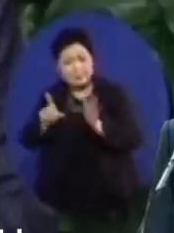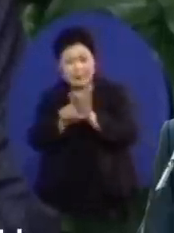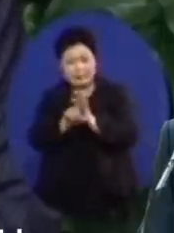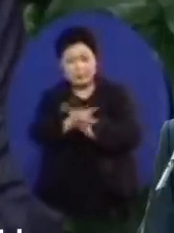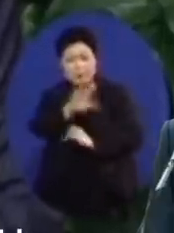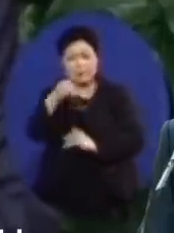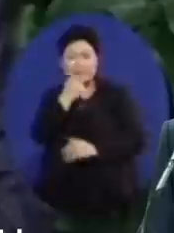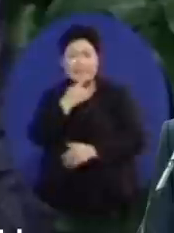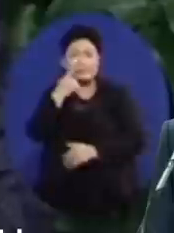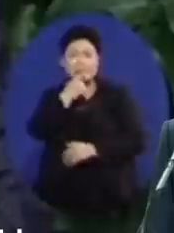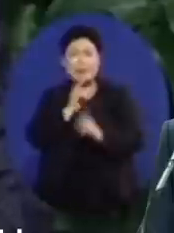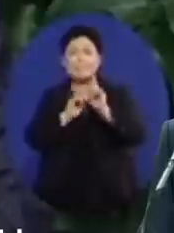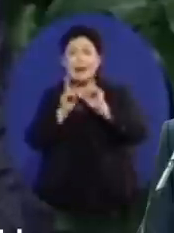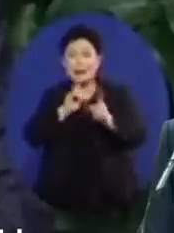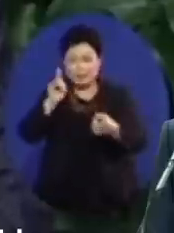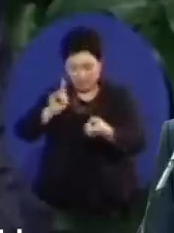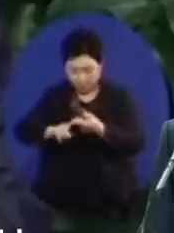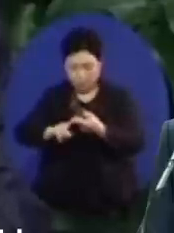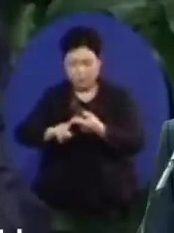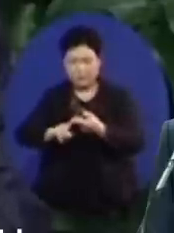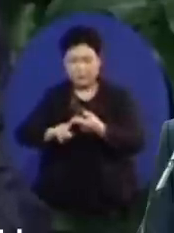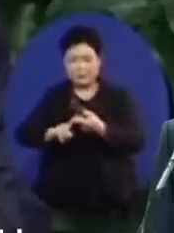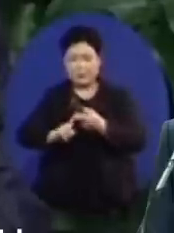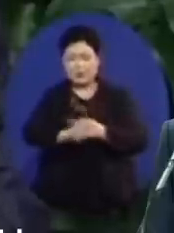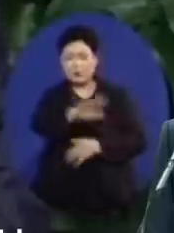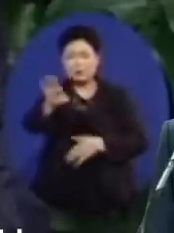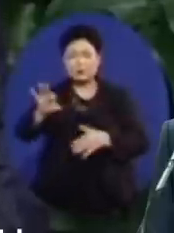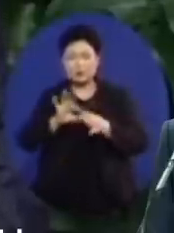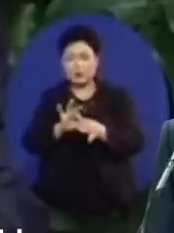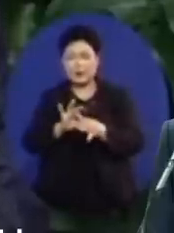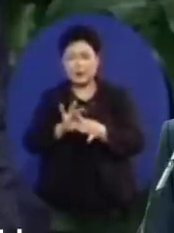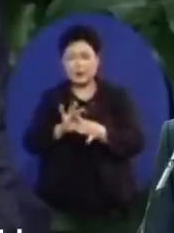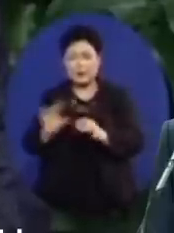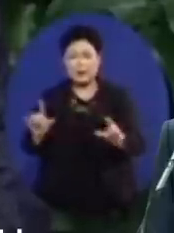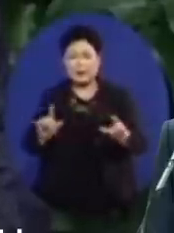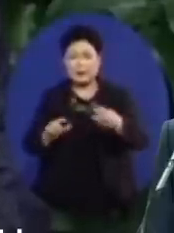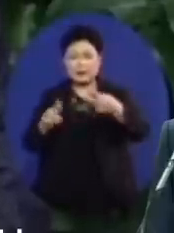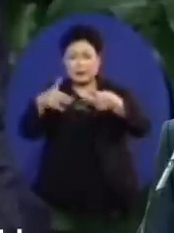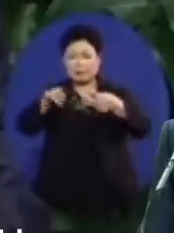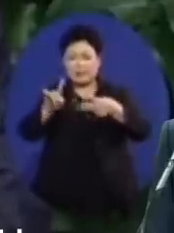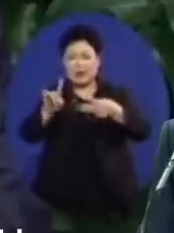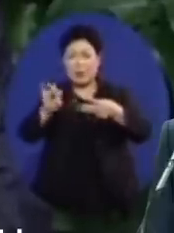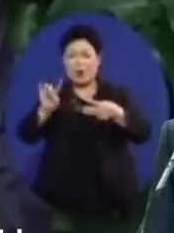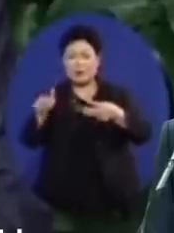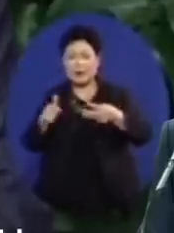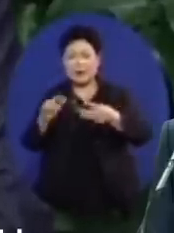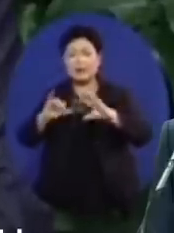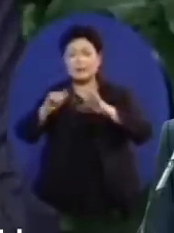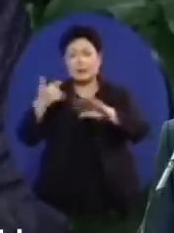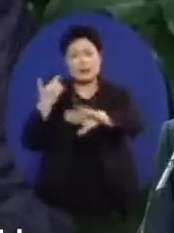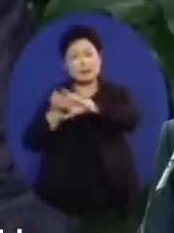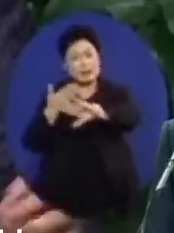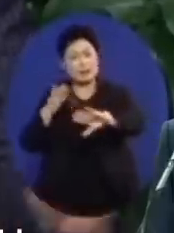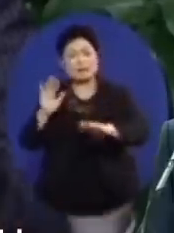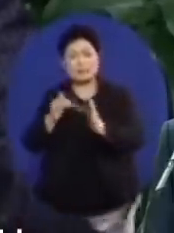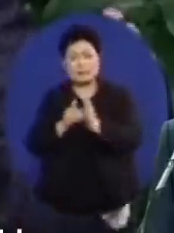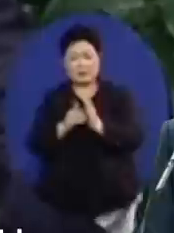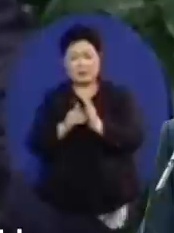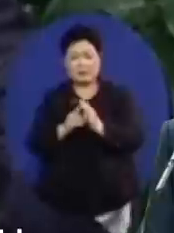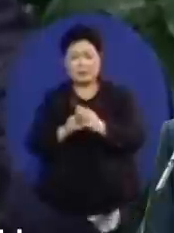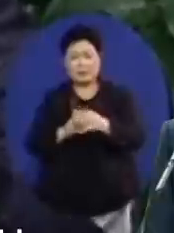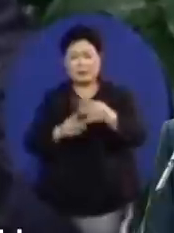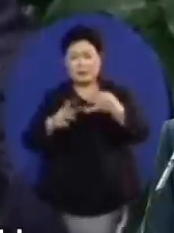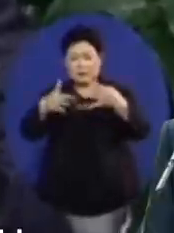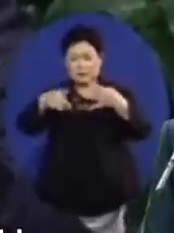우리의 입술의 고백을 통해서 우리의 3차원의 세계가 달라지는 것입니다. 3차원의